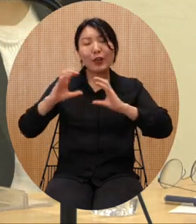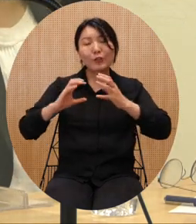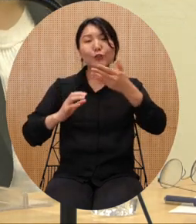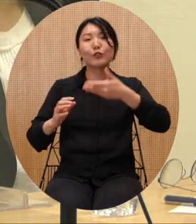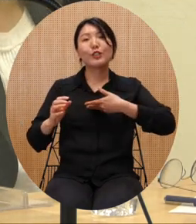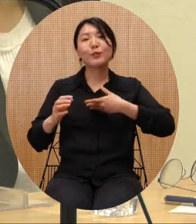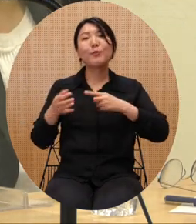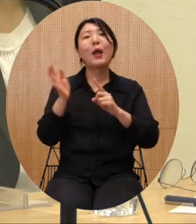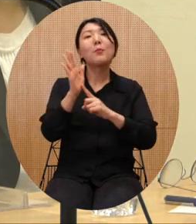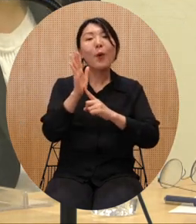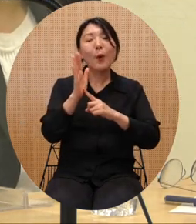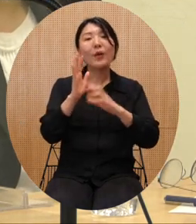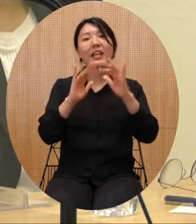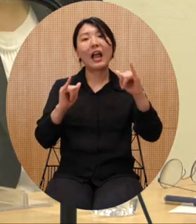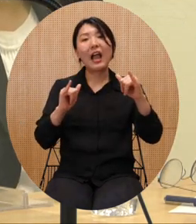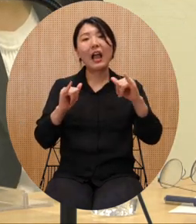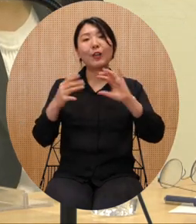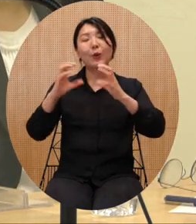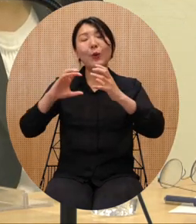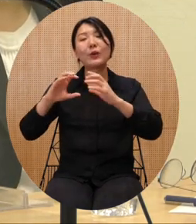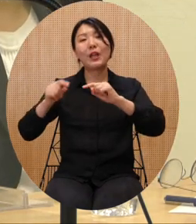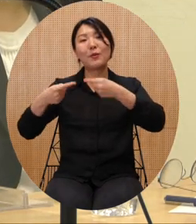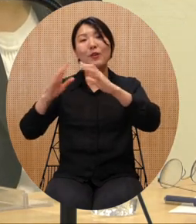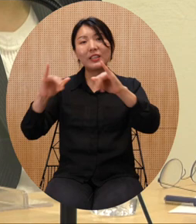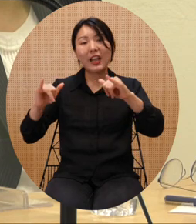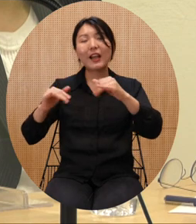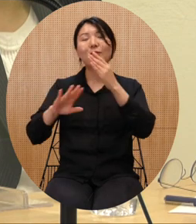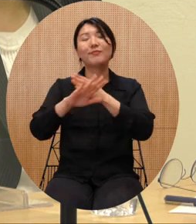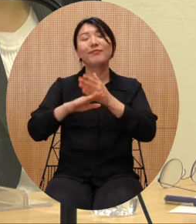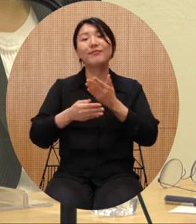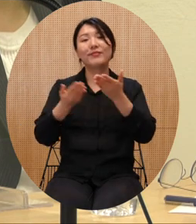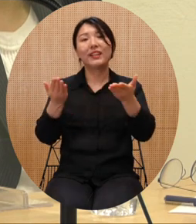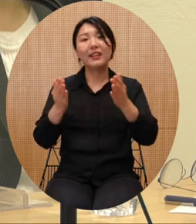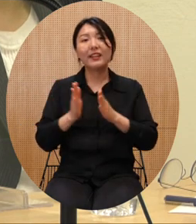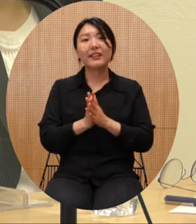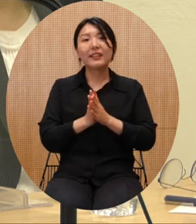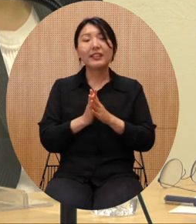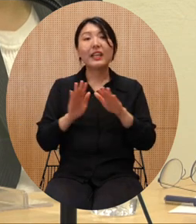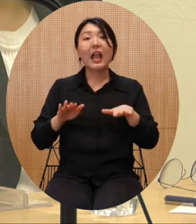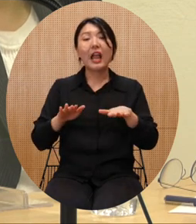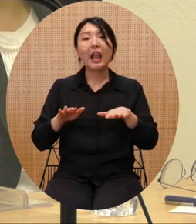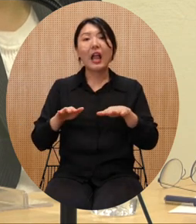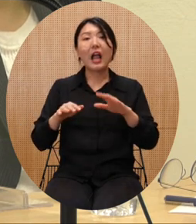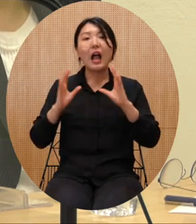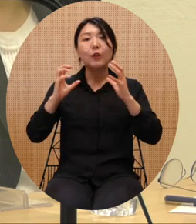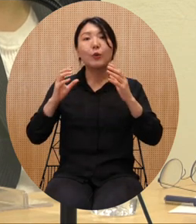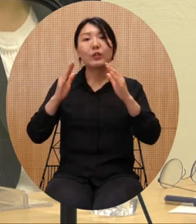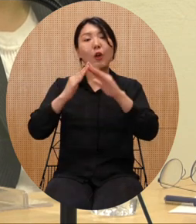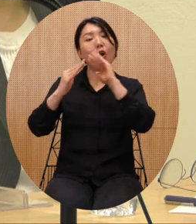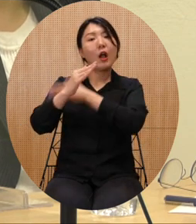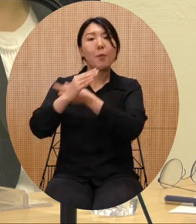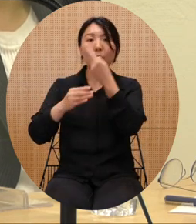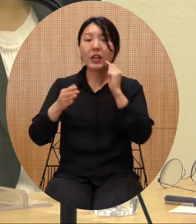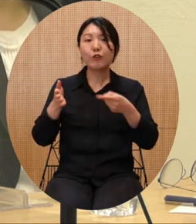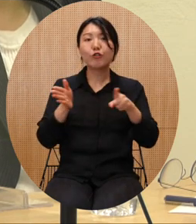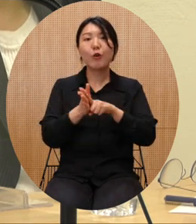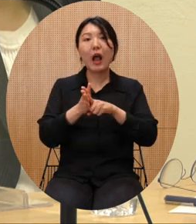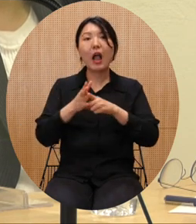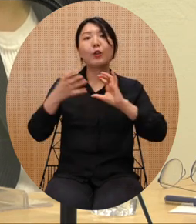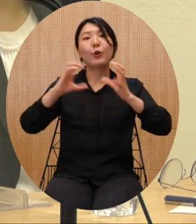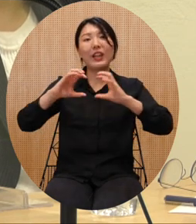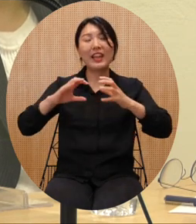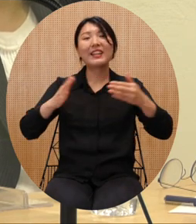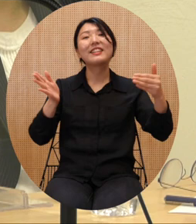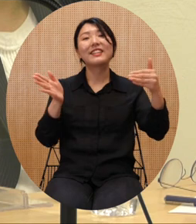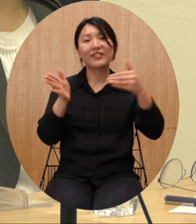해주신 발표자 및 토론자분들께 감사 말씀드립니다. 네, 이상으로 아동 주거권 보장을 위한 정책 토론회를